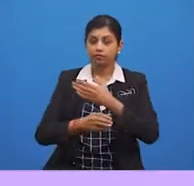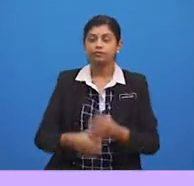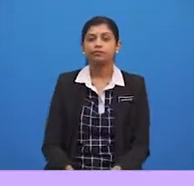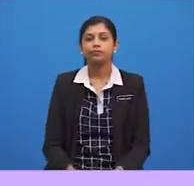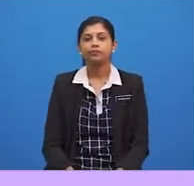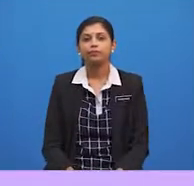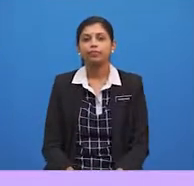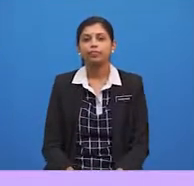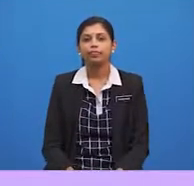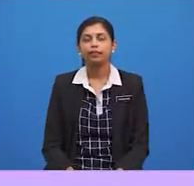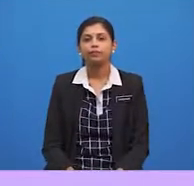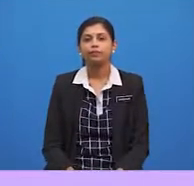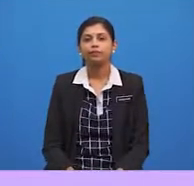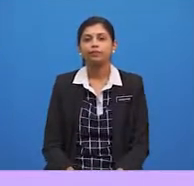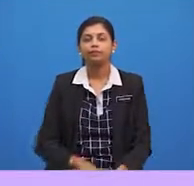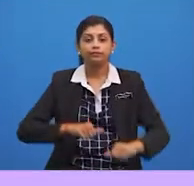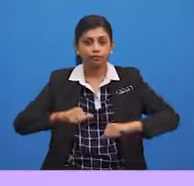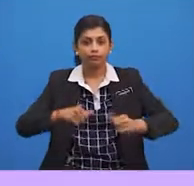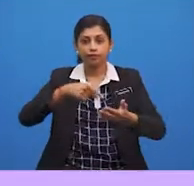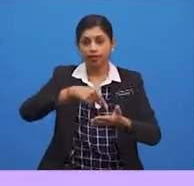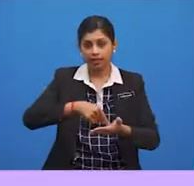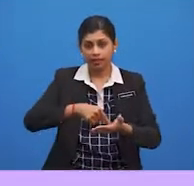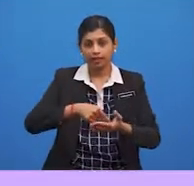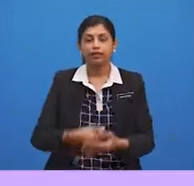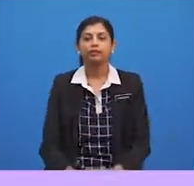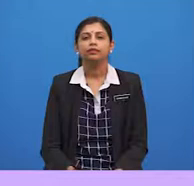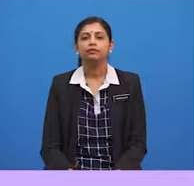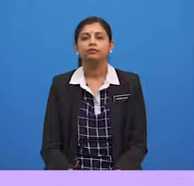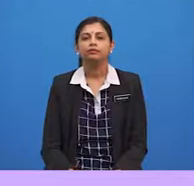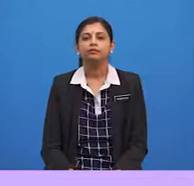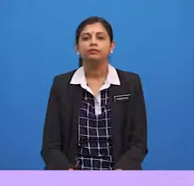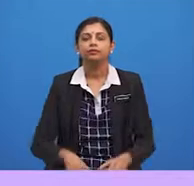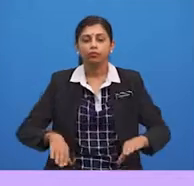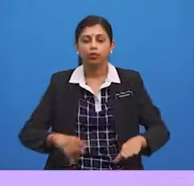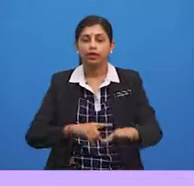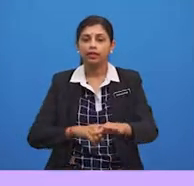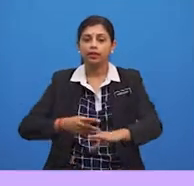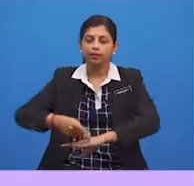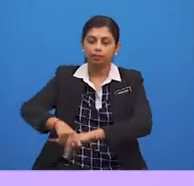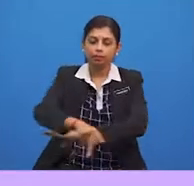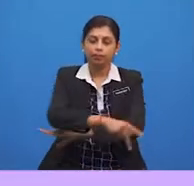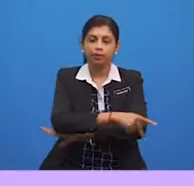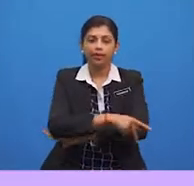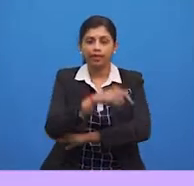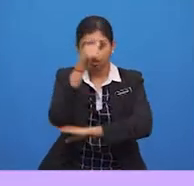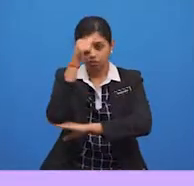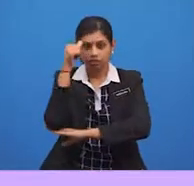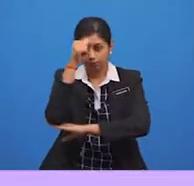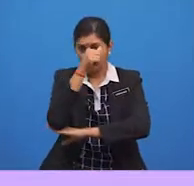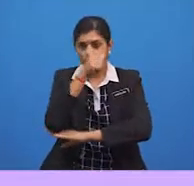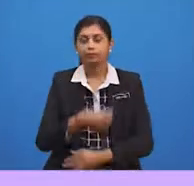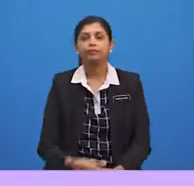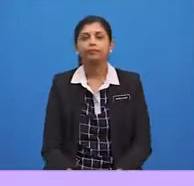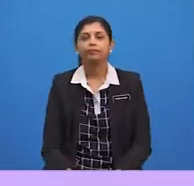Aktiviti perikanan ini dijalankan di sepanjang pantai negara Jepun dan